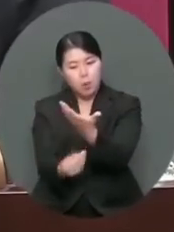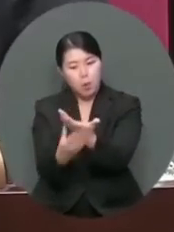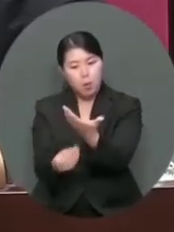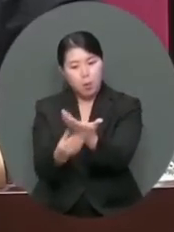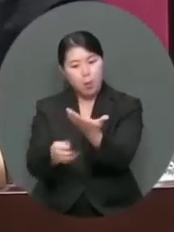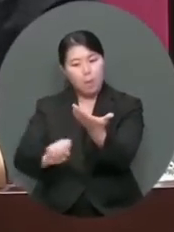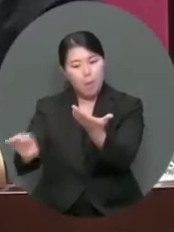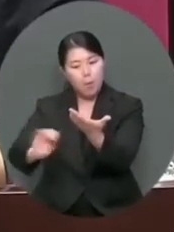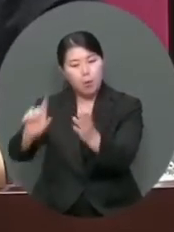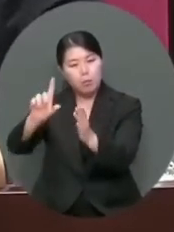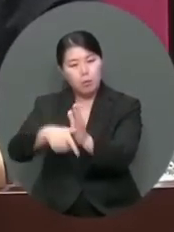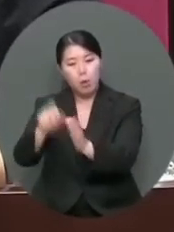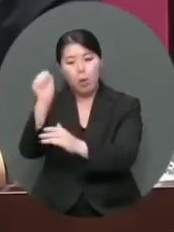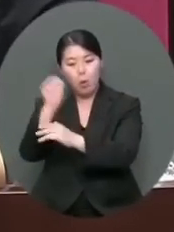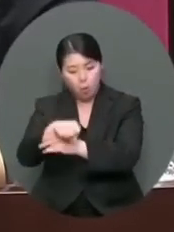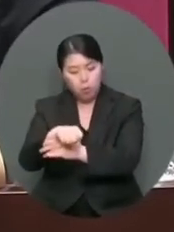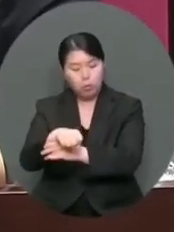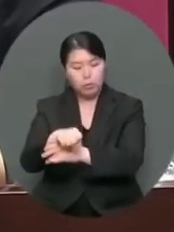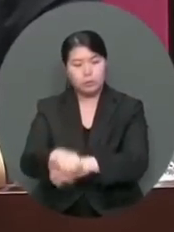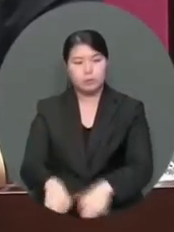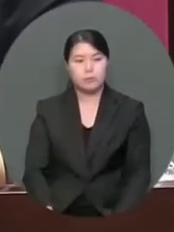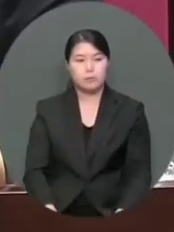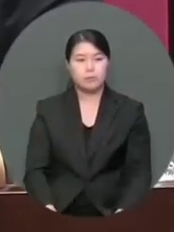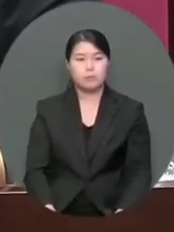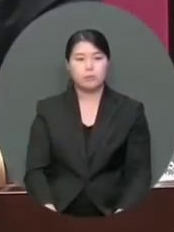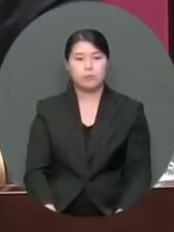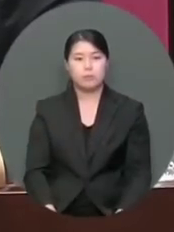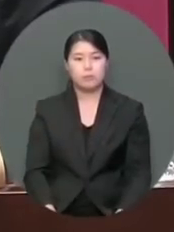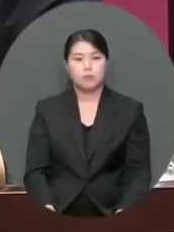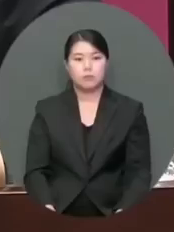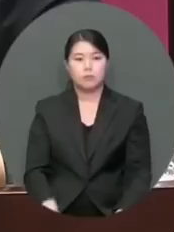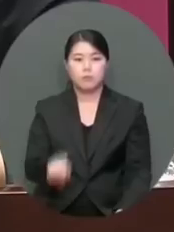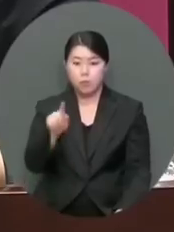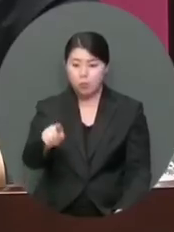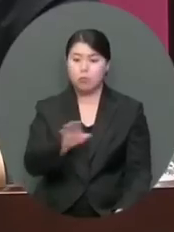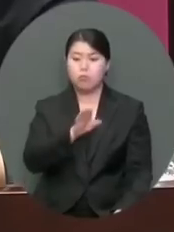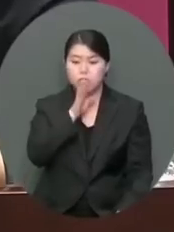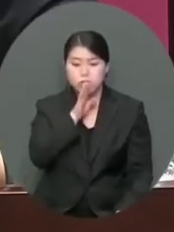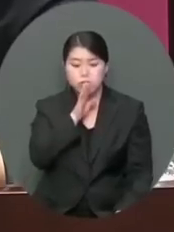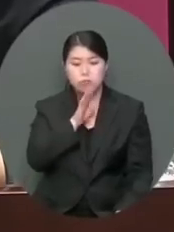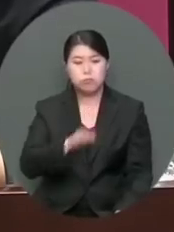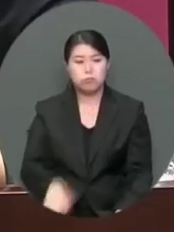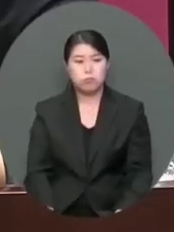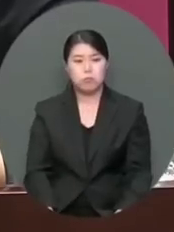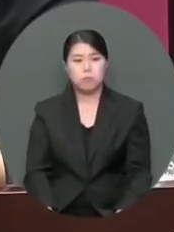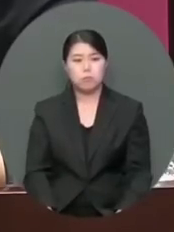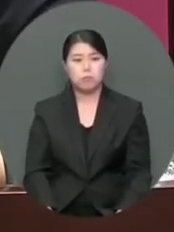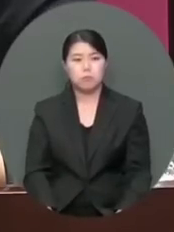방류를 허용을 해야 되겠죠. 아니 이게 맞는 얘기 아닙니까?